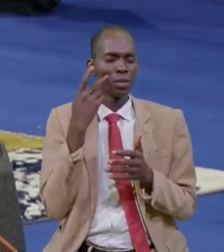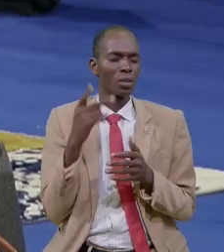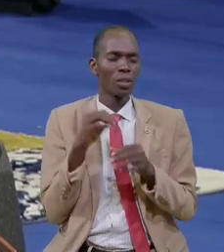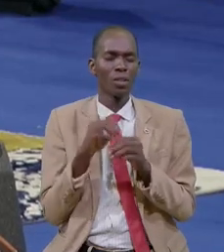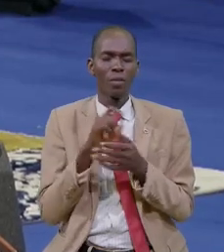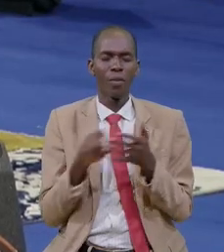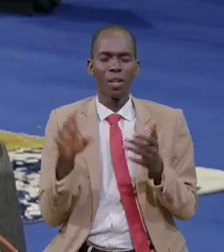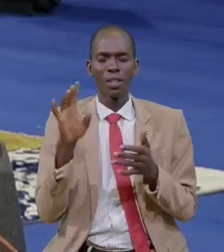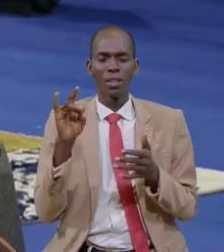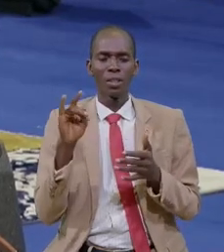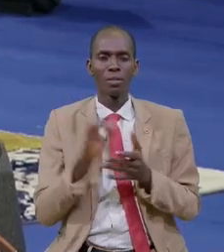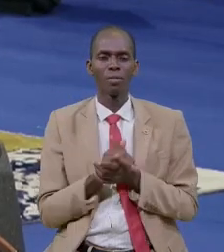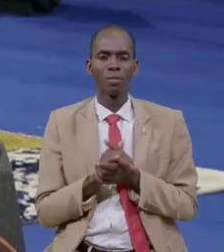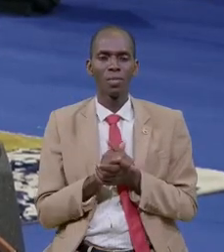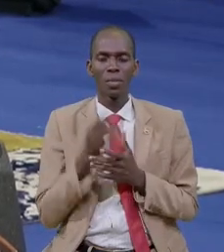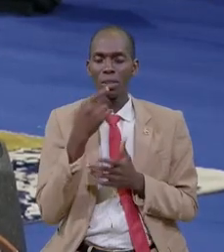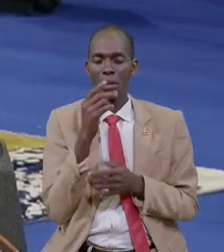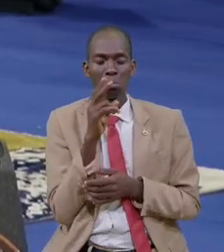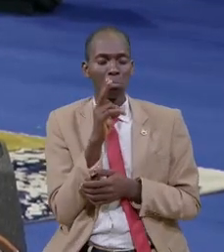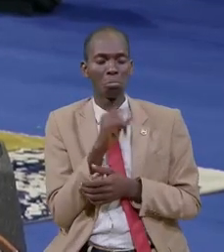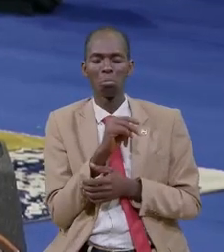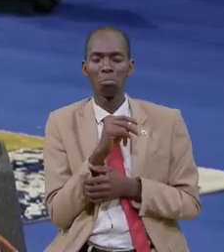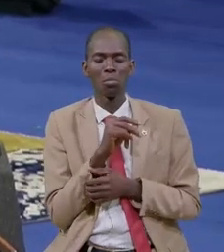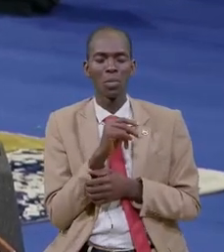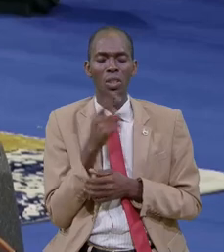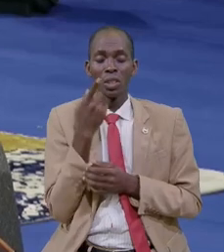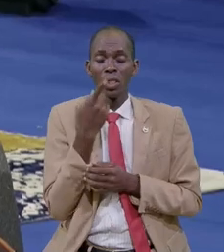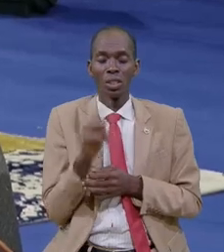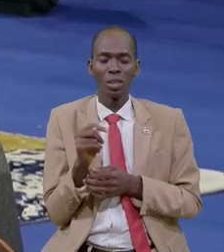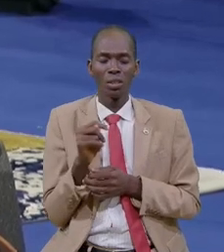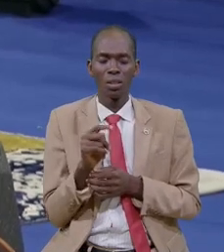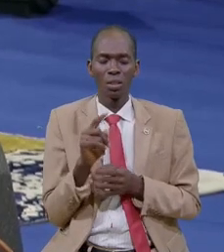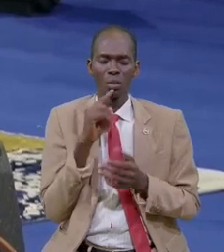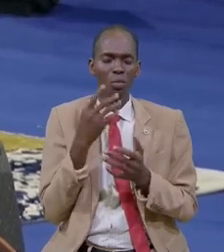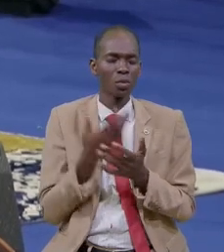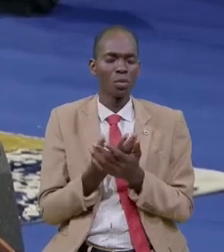verset 18, il dit, vous puissiez comprendre.